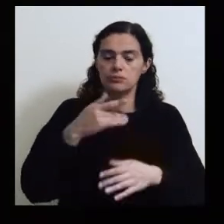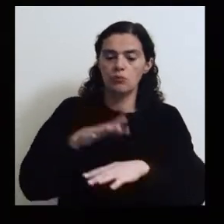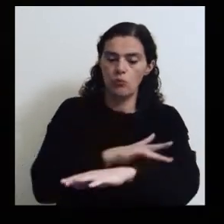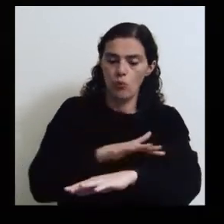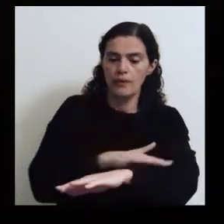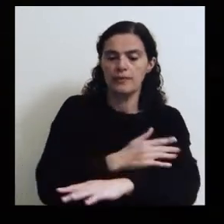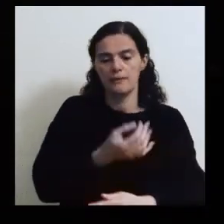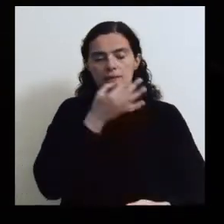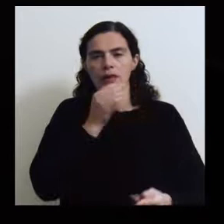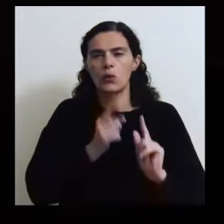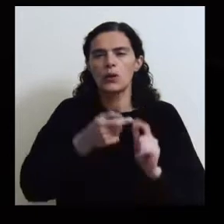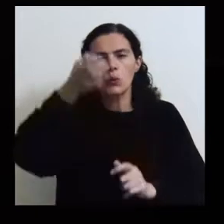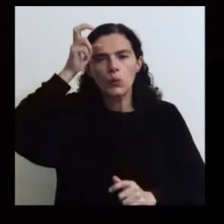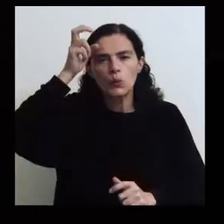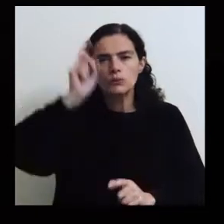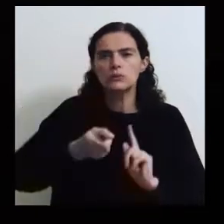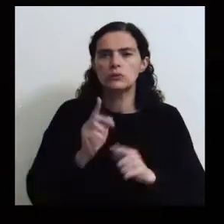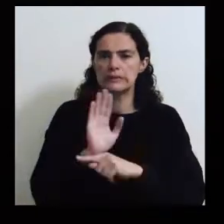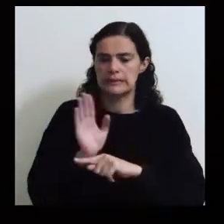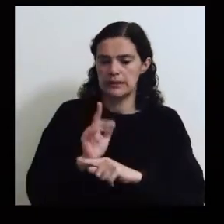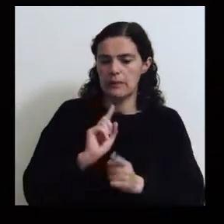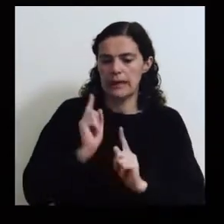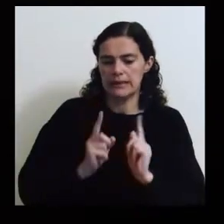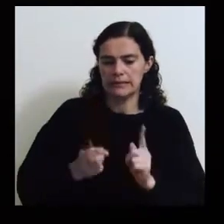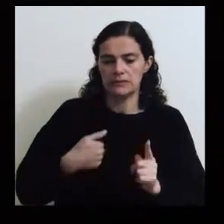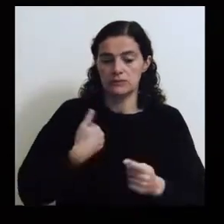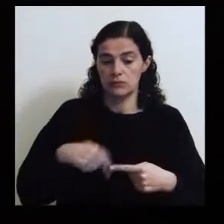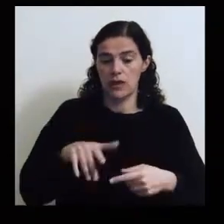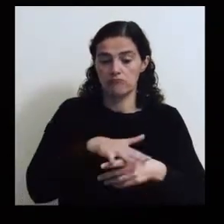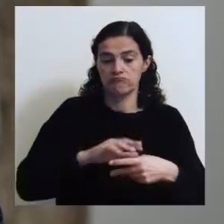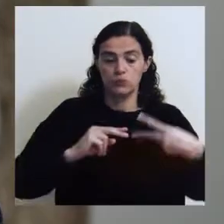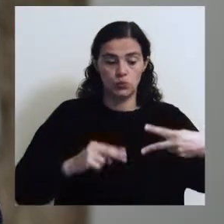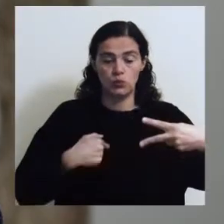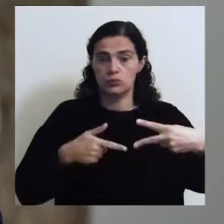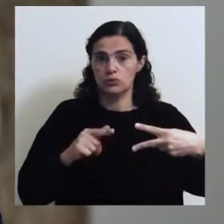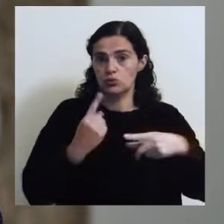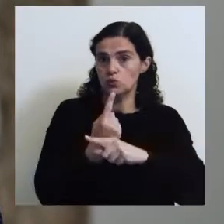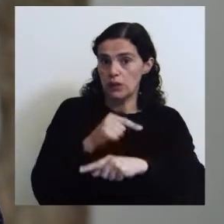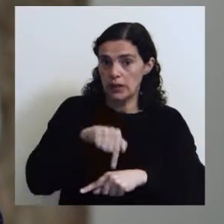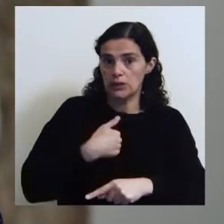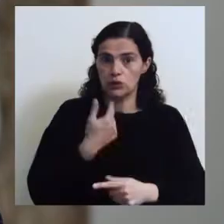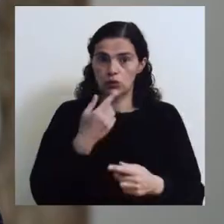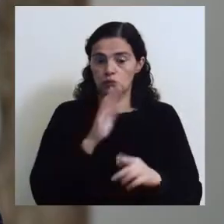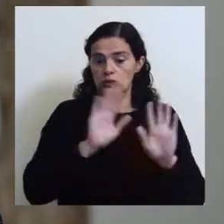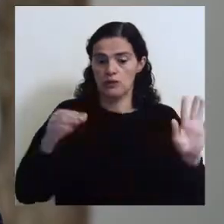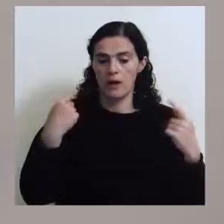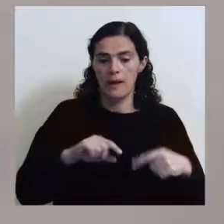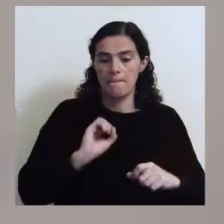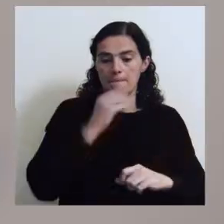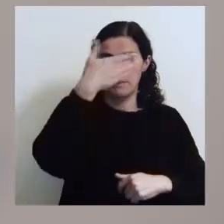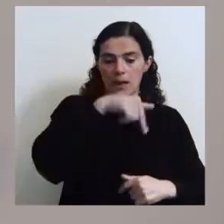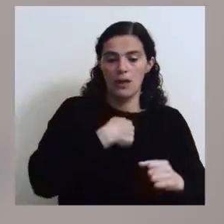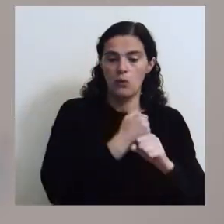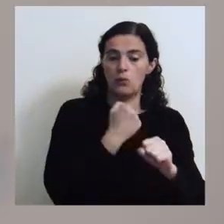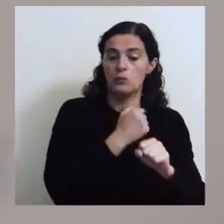poétique, parler de sa conception du cinéma. Ensuite, nous avons 2 éléments dans l'exposition. Le premier étant